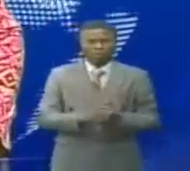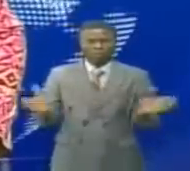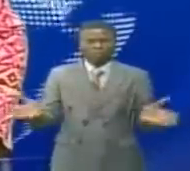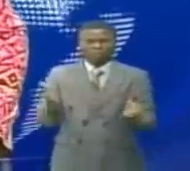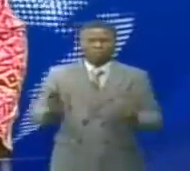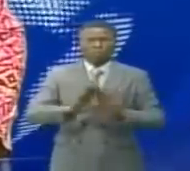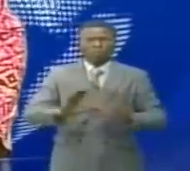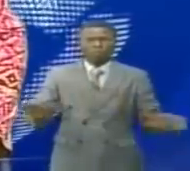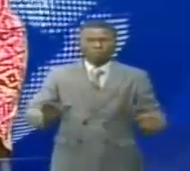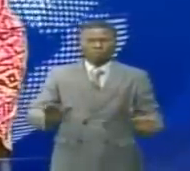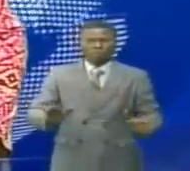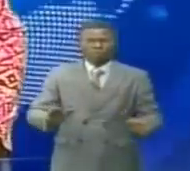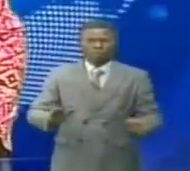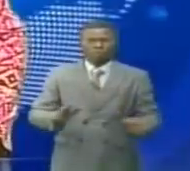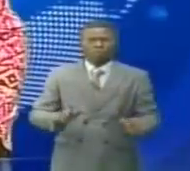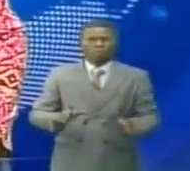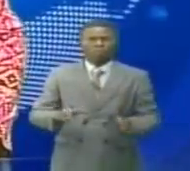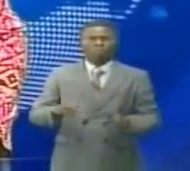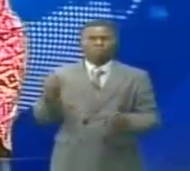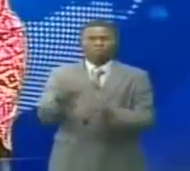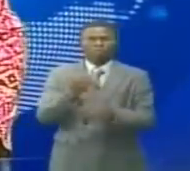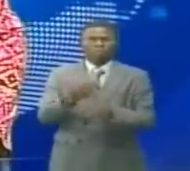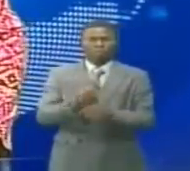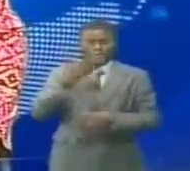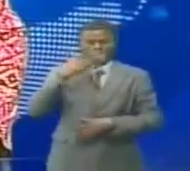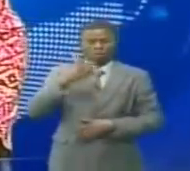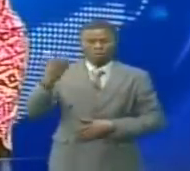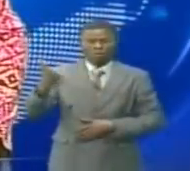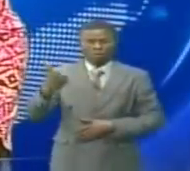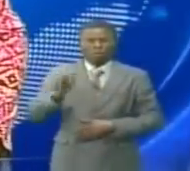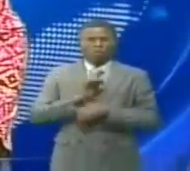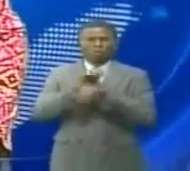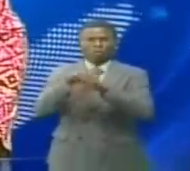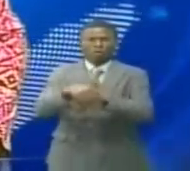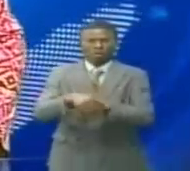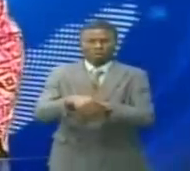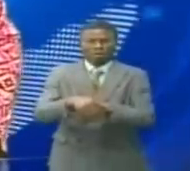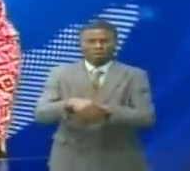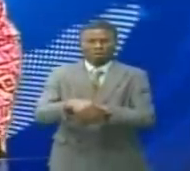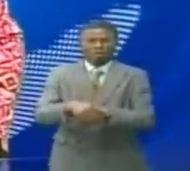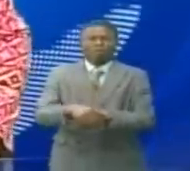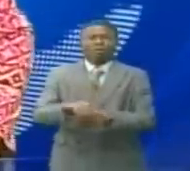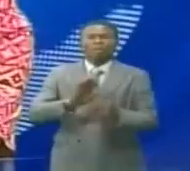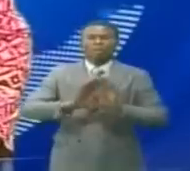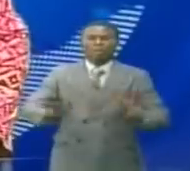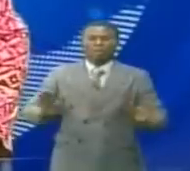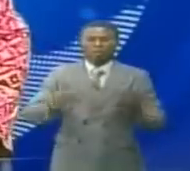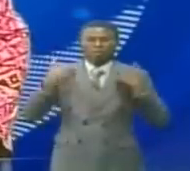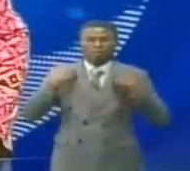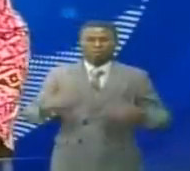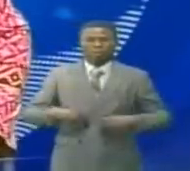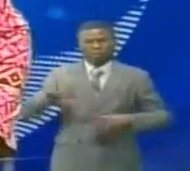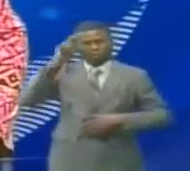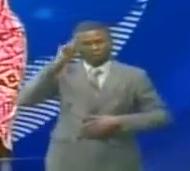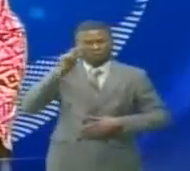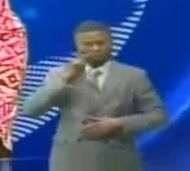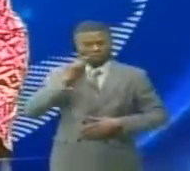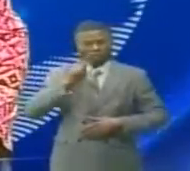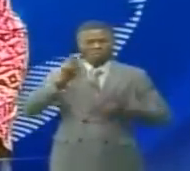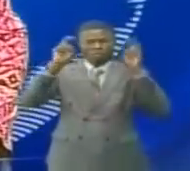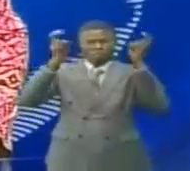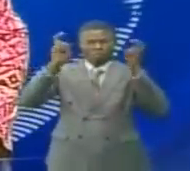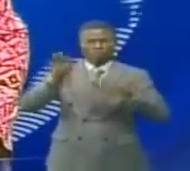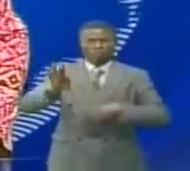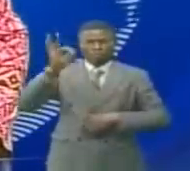Renforcer les capacités des mentors, des prestataires de soins de santé sur l'inclusion du handicap, l'accessibilité à la santé sexuelle, ce sont là les